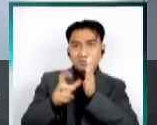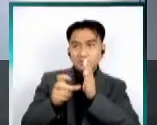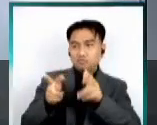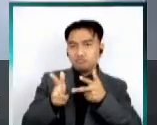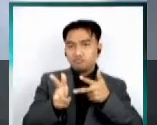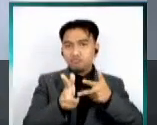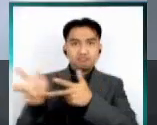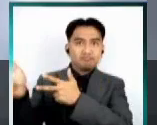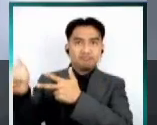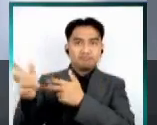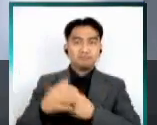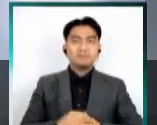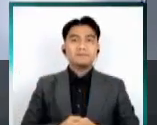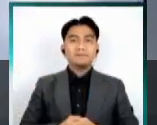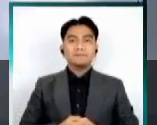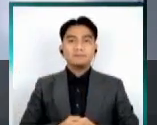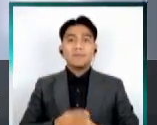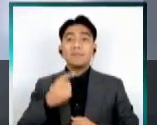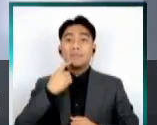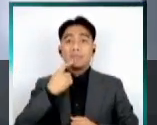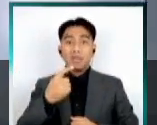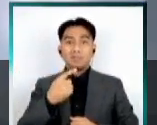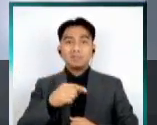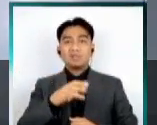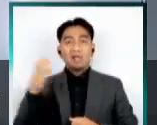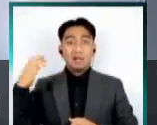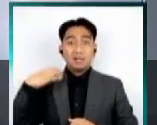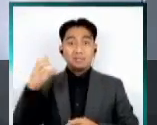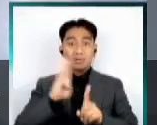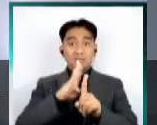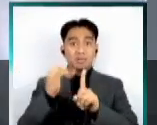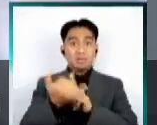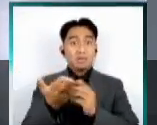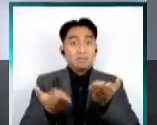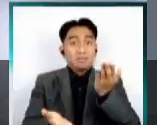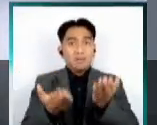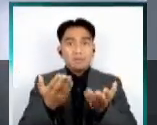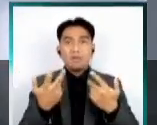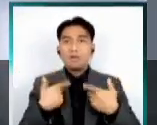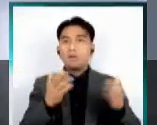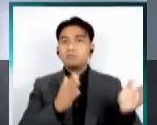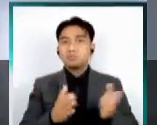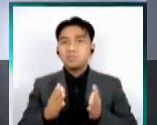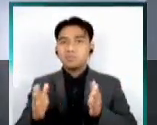krimen. Ayon sa kapitan ng barangay, posibleng sinet up ang biktima.